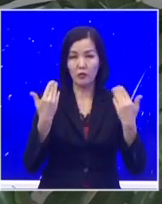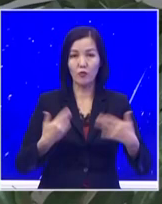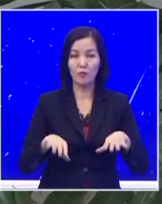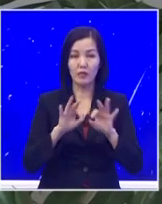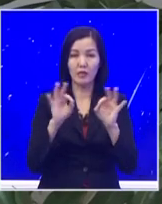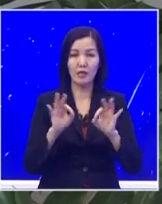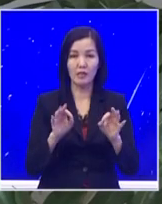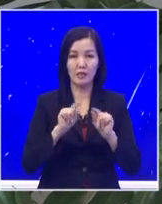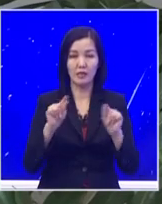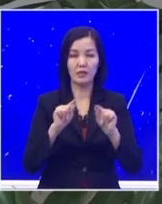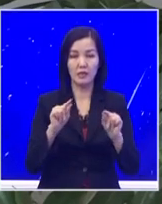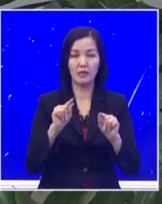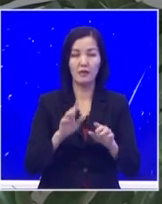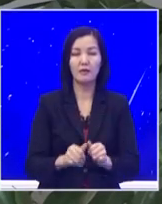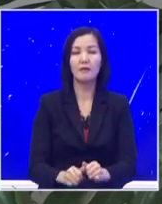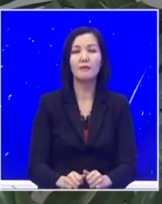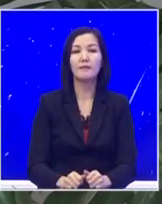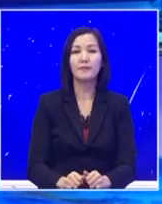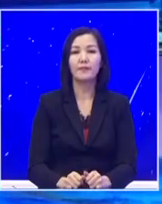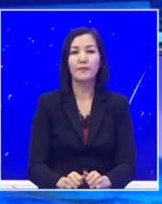салтына насихаттап сүйрелейді.